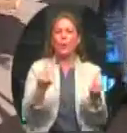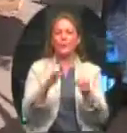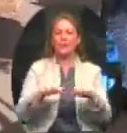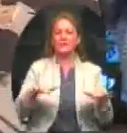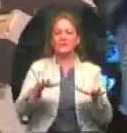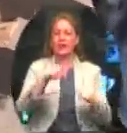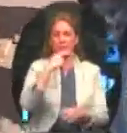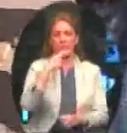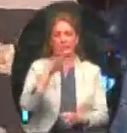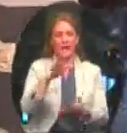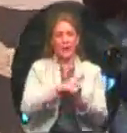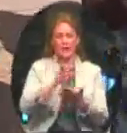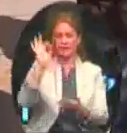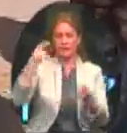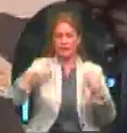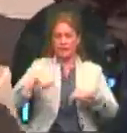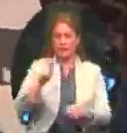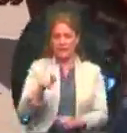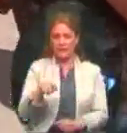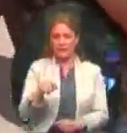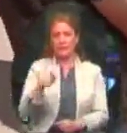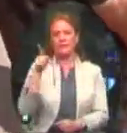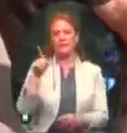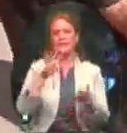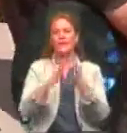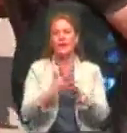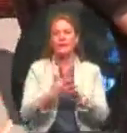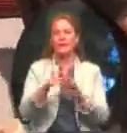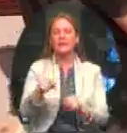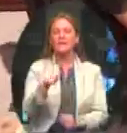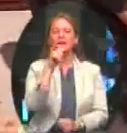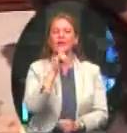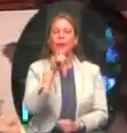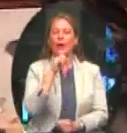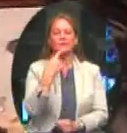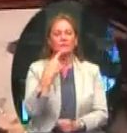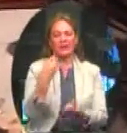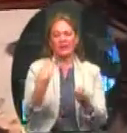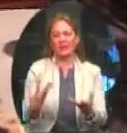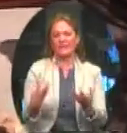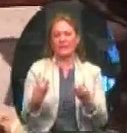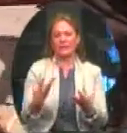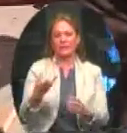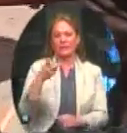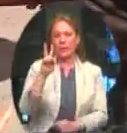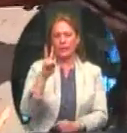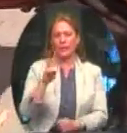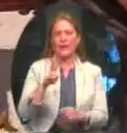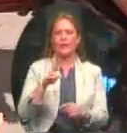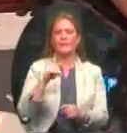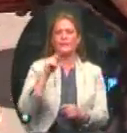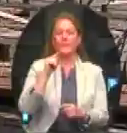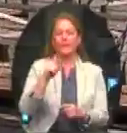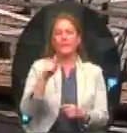יושב ראש הכנסת יולי אדלשטיין, כנסת הופכת להיות כנסת ירוקה. הרבה דובר על כך שהפאנלים סולולריים יגיעו